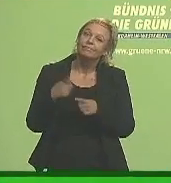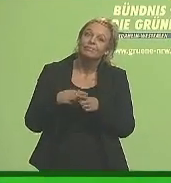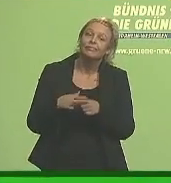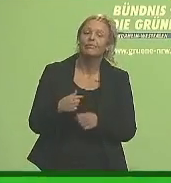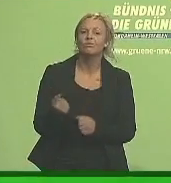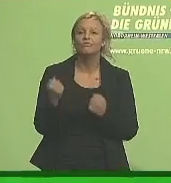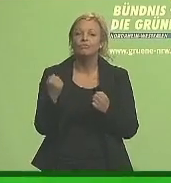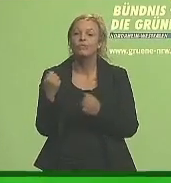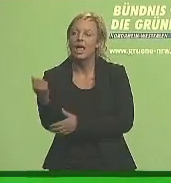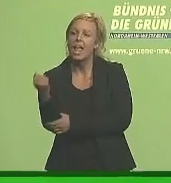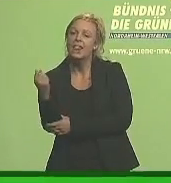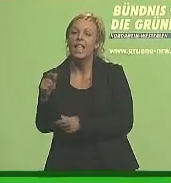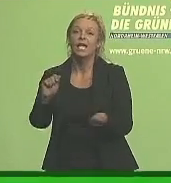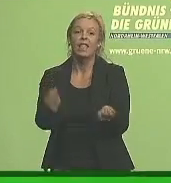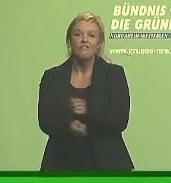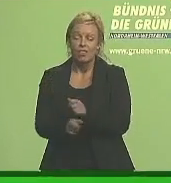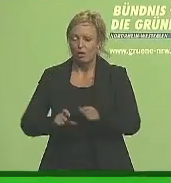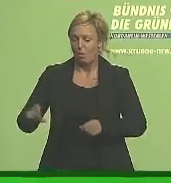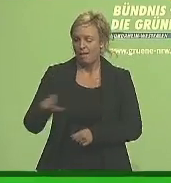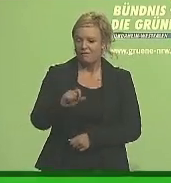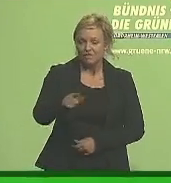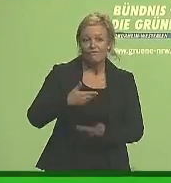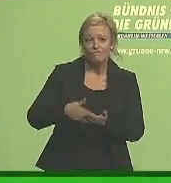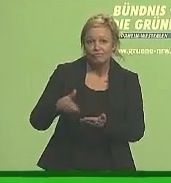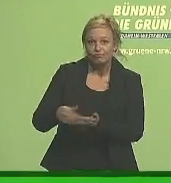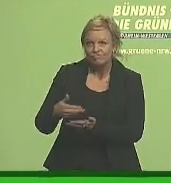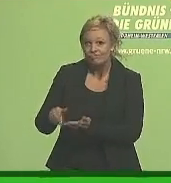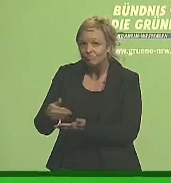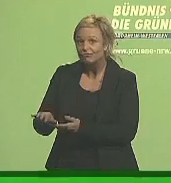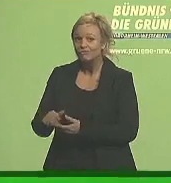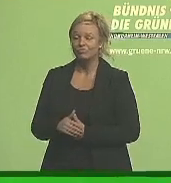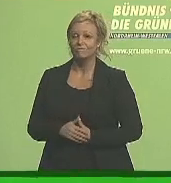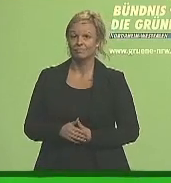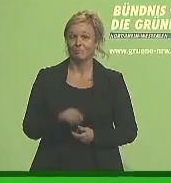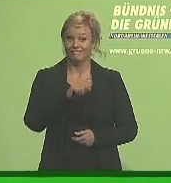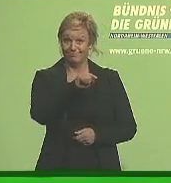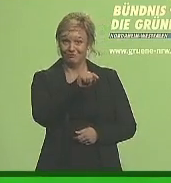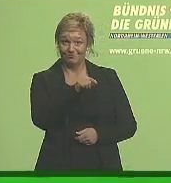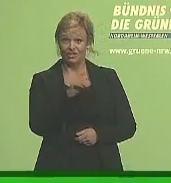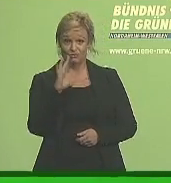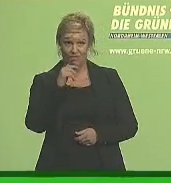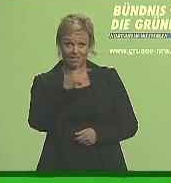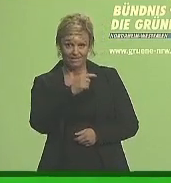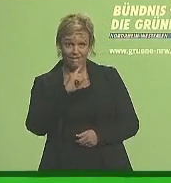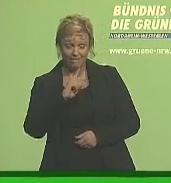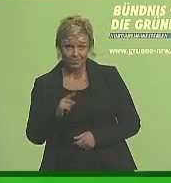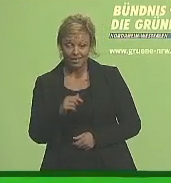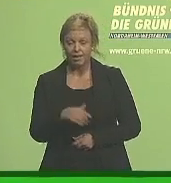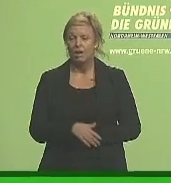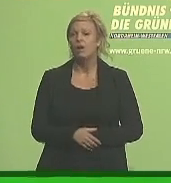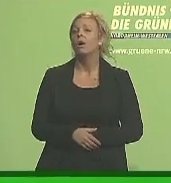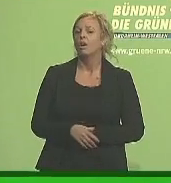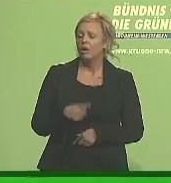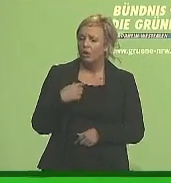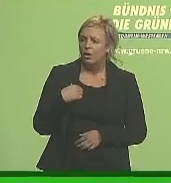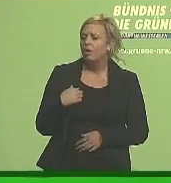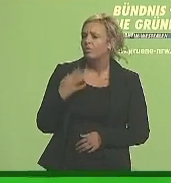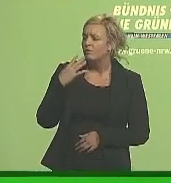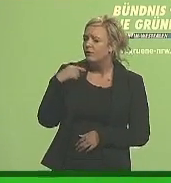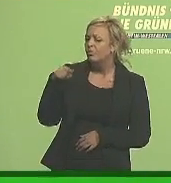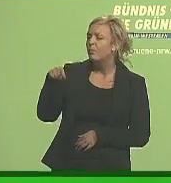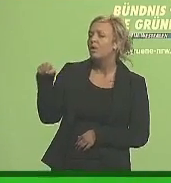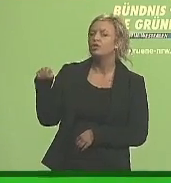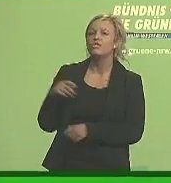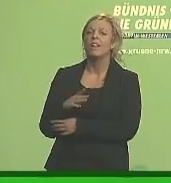NRW voranzubringen. Und sie sagen sogar, wir würden an vielen Stellen Windparks und andere erneuerbare